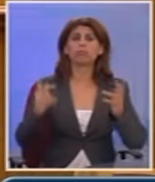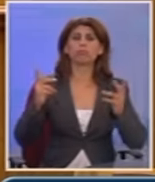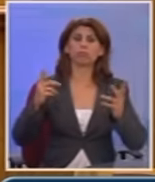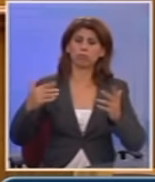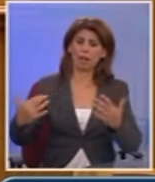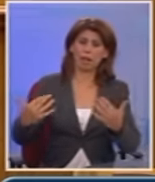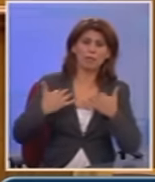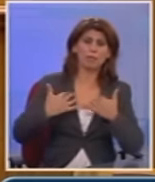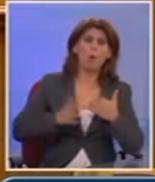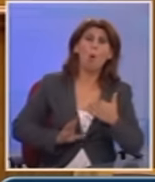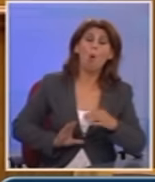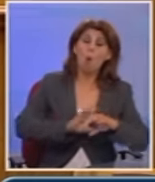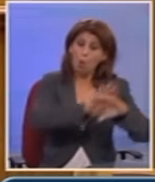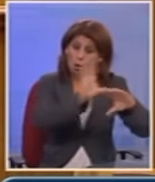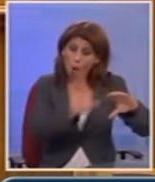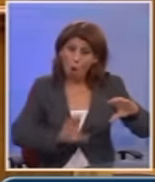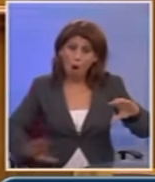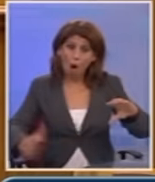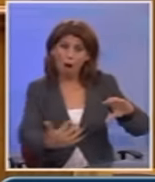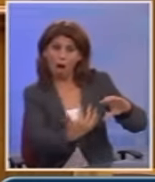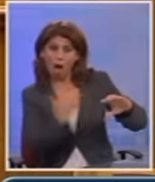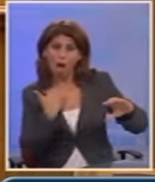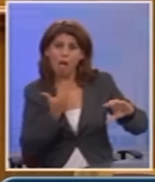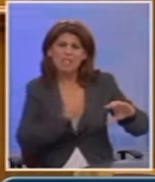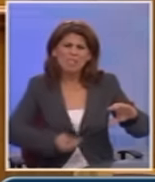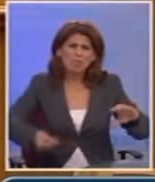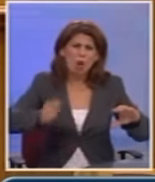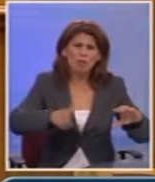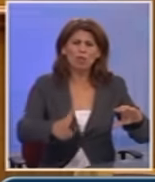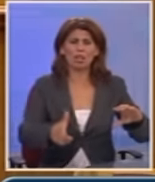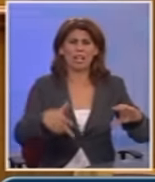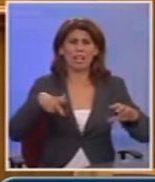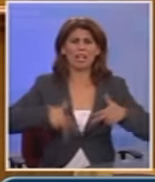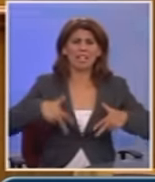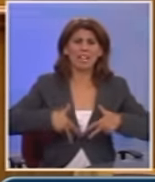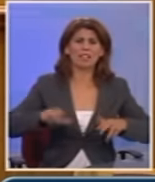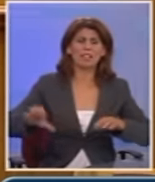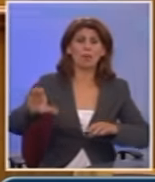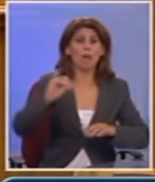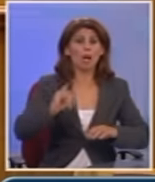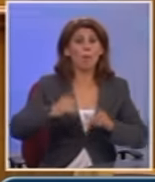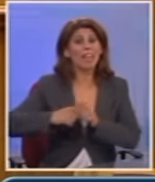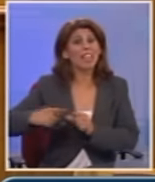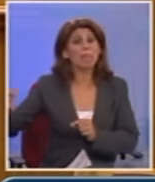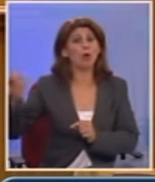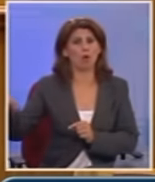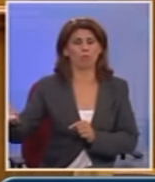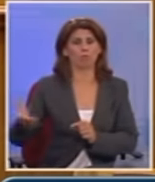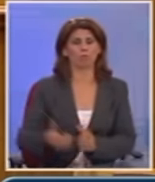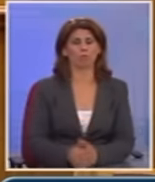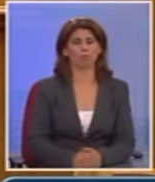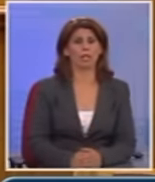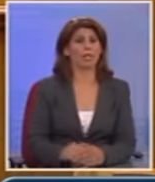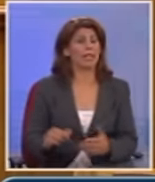εναντίον μας όλο τον Νότο και τις πιο φτωχές χώρες της Ευρώπης, ακόμα και την Κύπρο. Γιατί